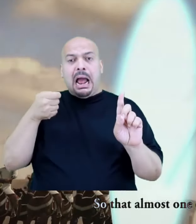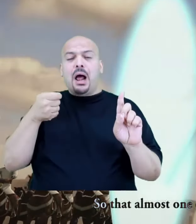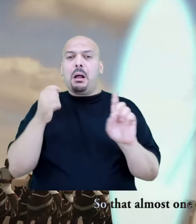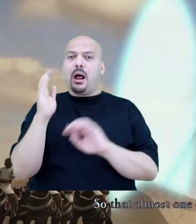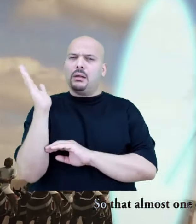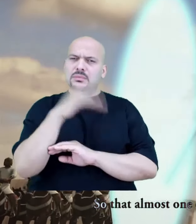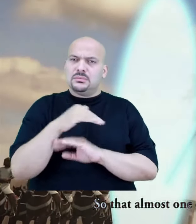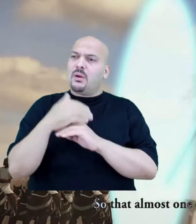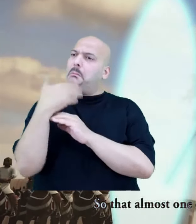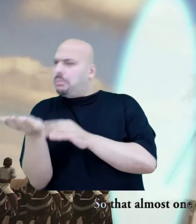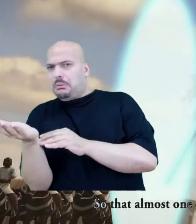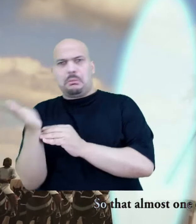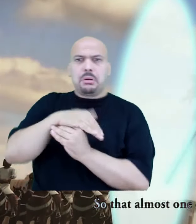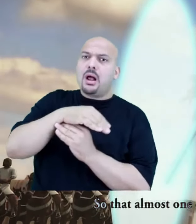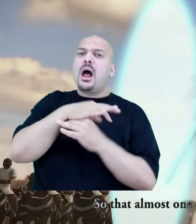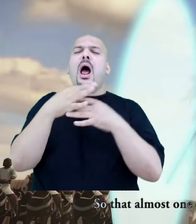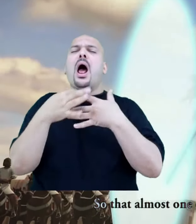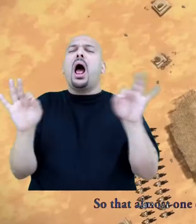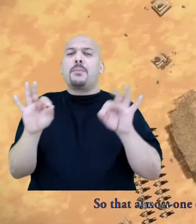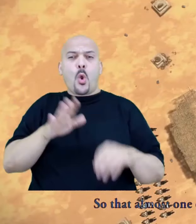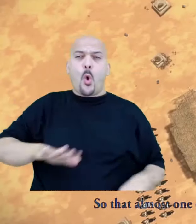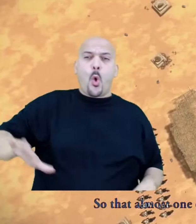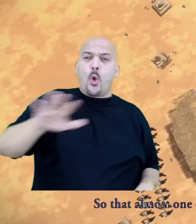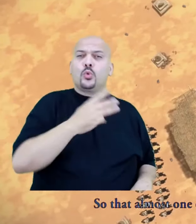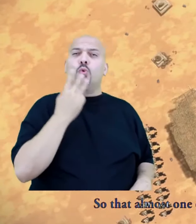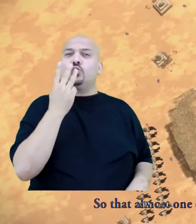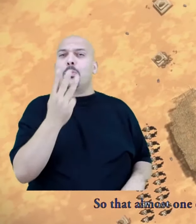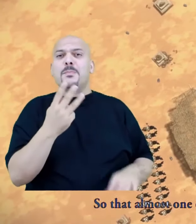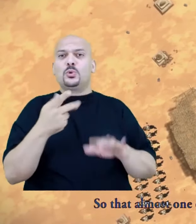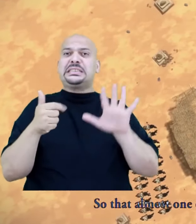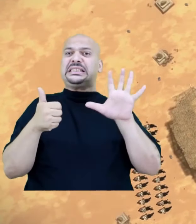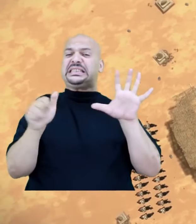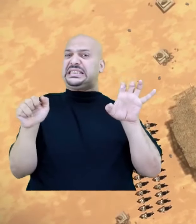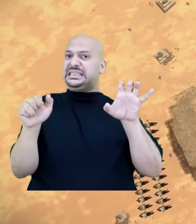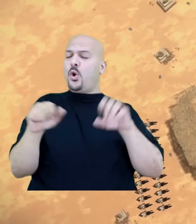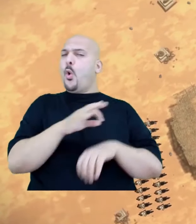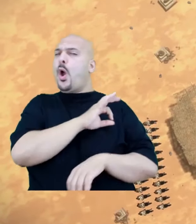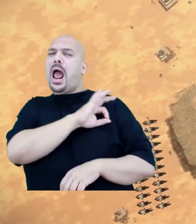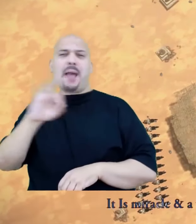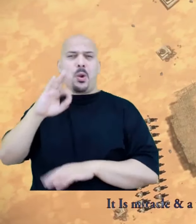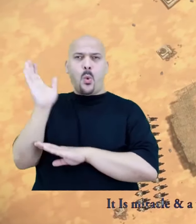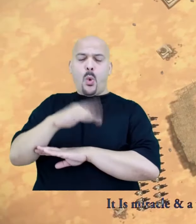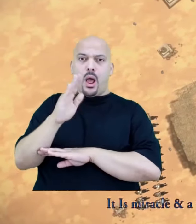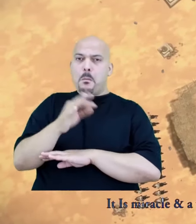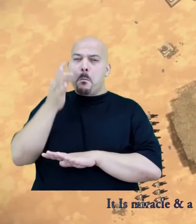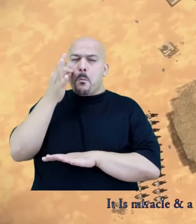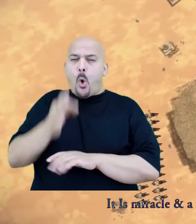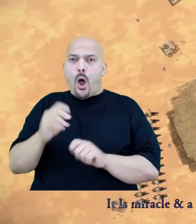على ظهورها حتى سقطت جميع الأصنام. هي